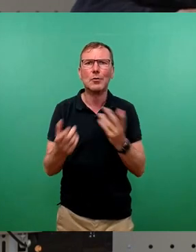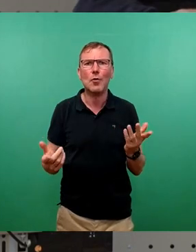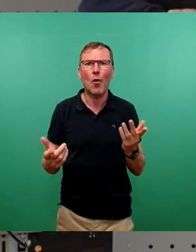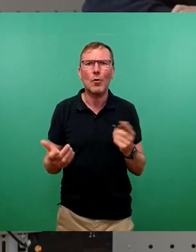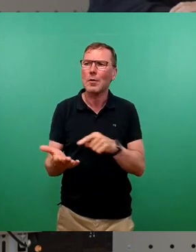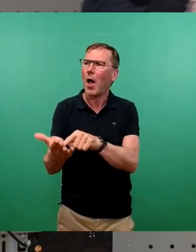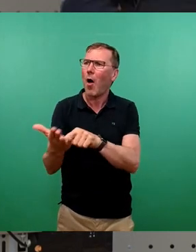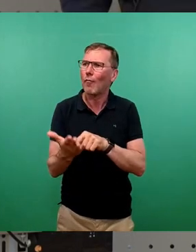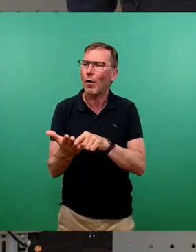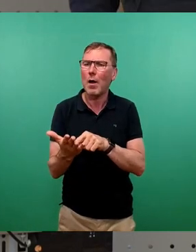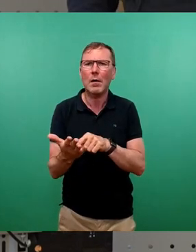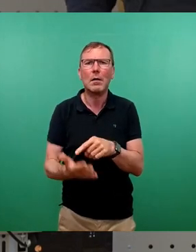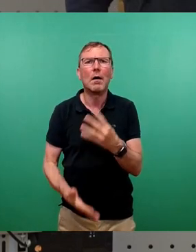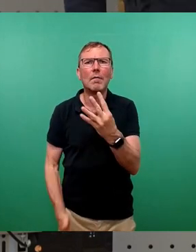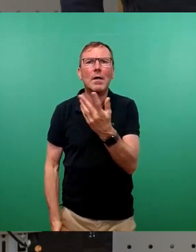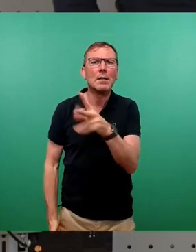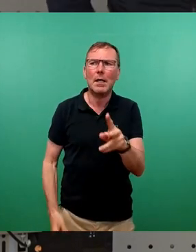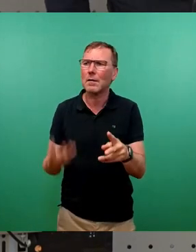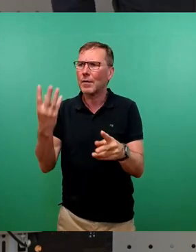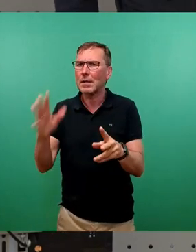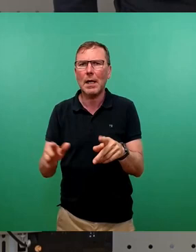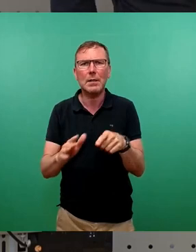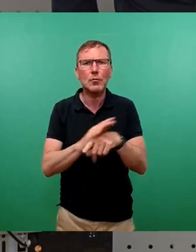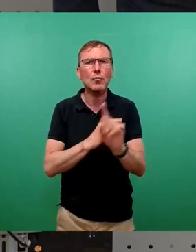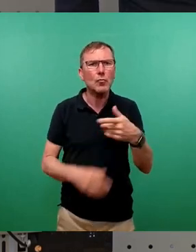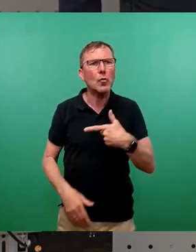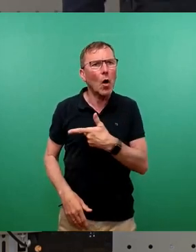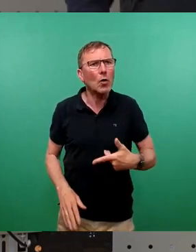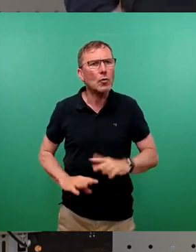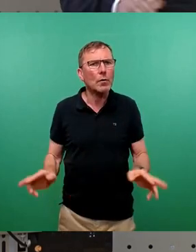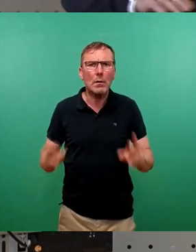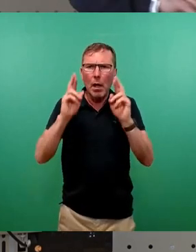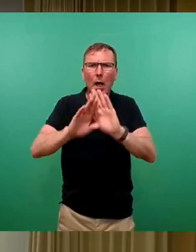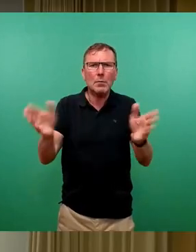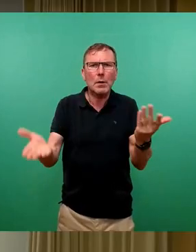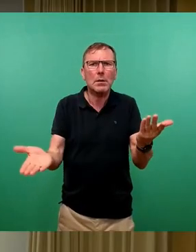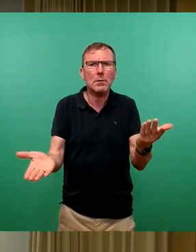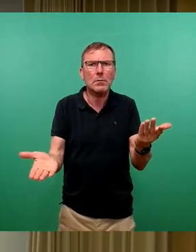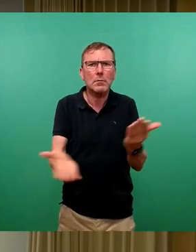mit 34-34 durchfällt, bin ich unzufrieden und respektiere es.